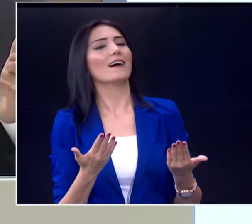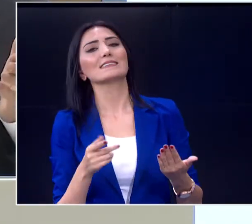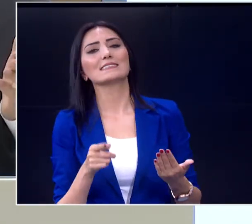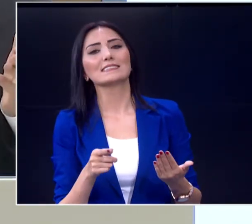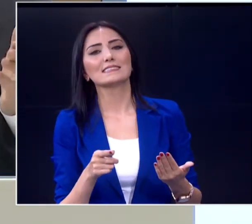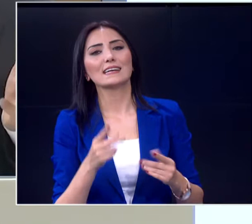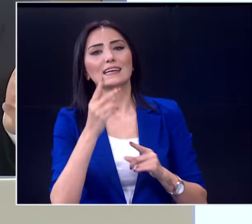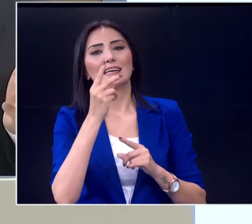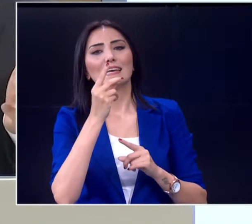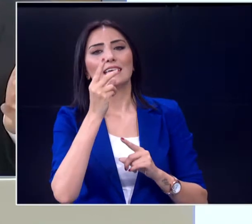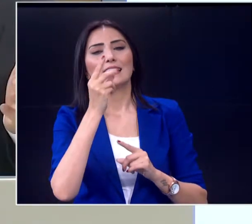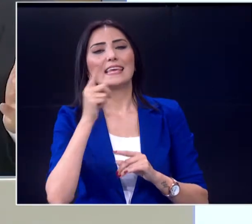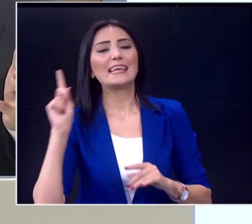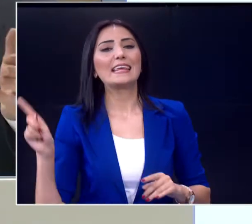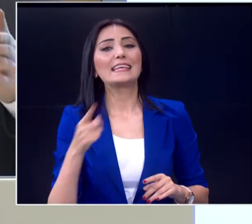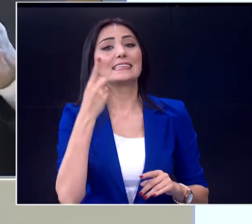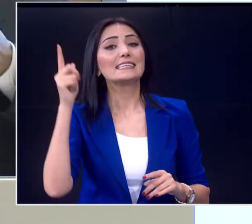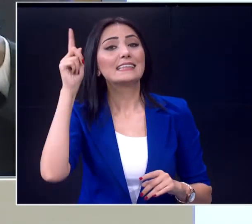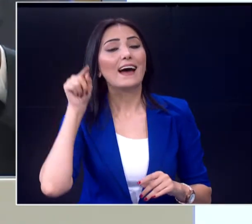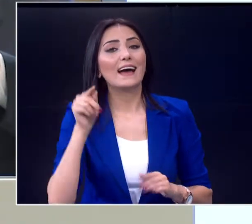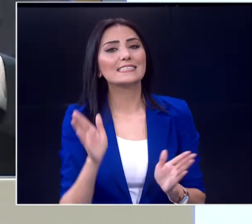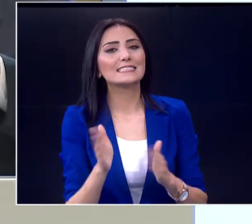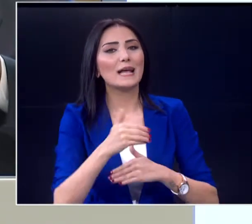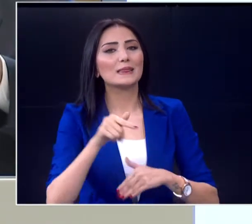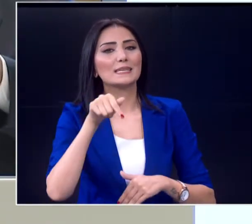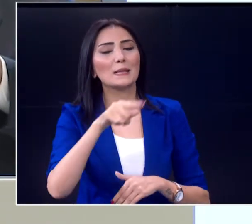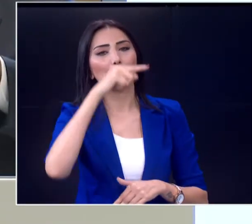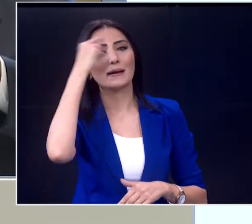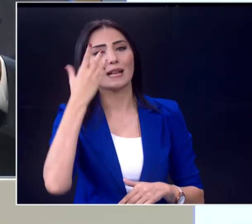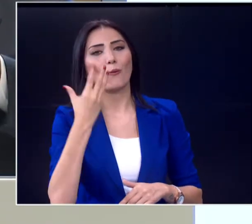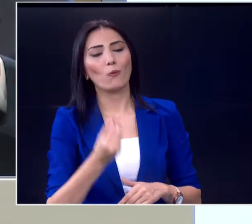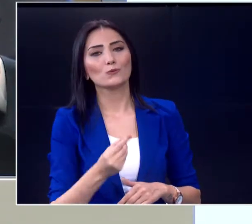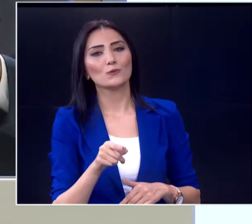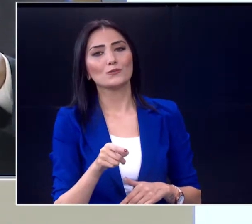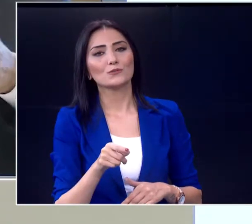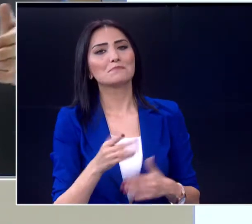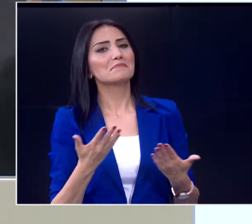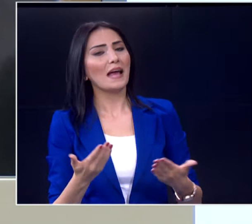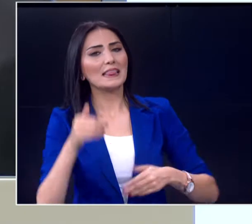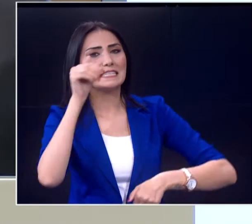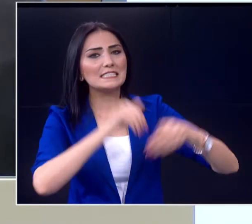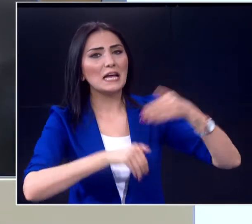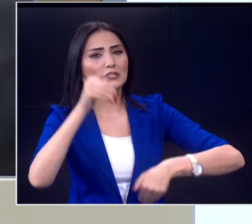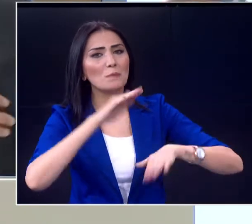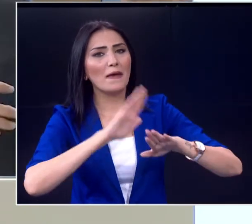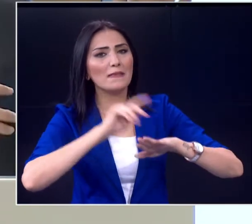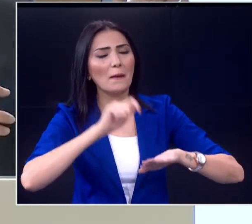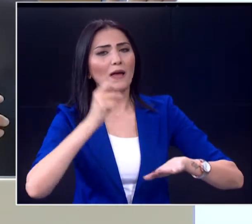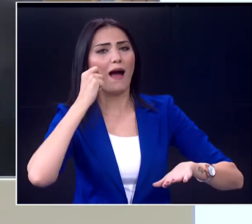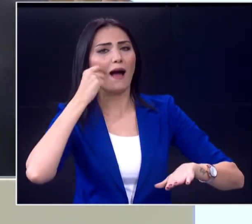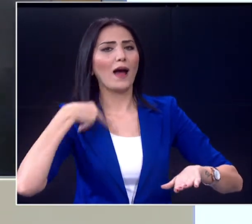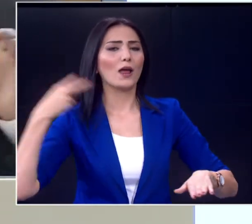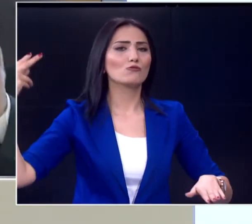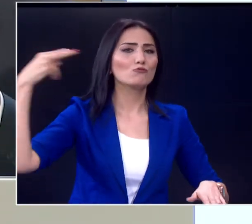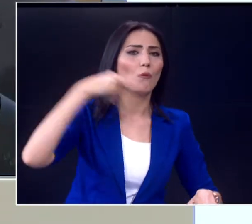iktidar sandıkta belli oluyor. Yani seçimi yaptık, Ankara'ya